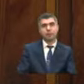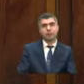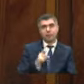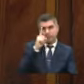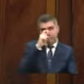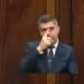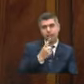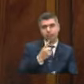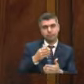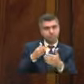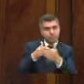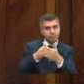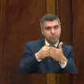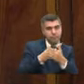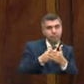وجسامة التحديات